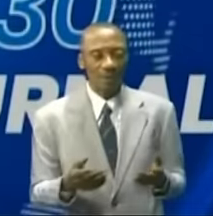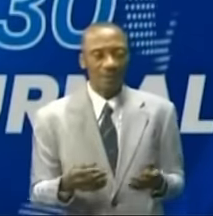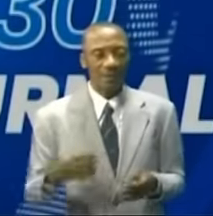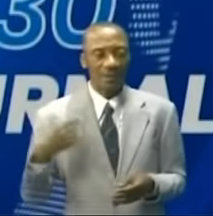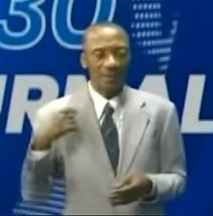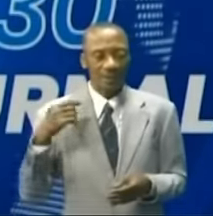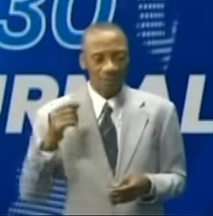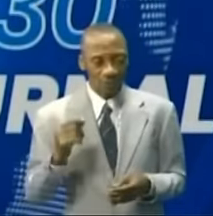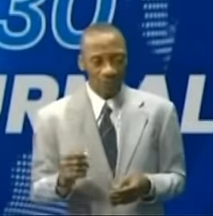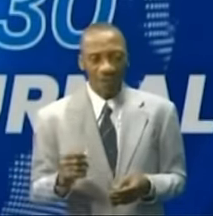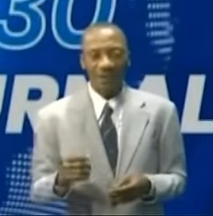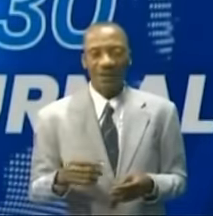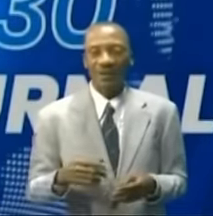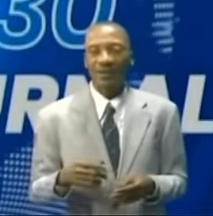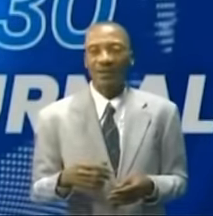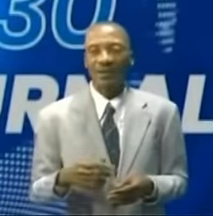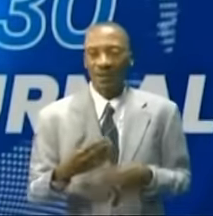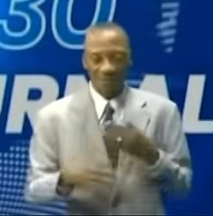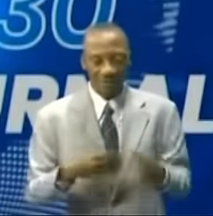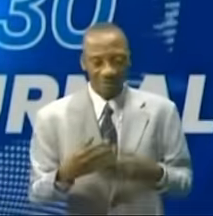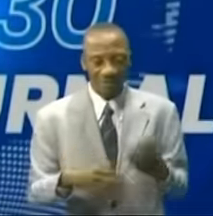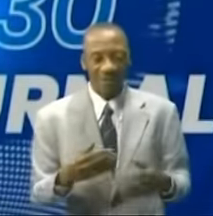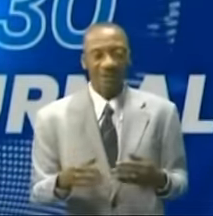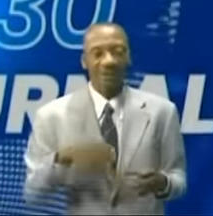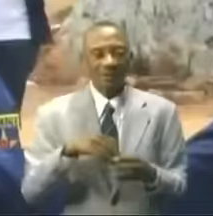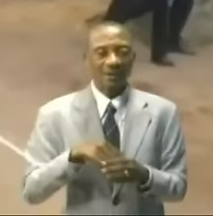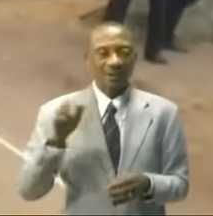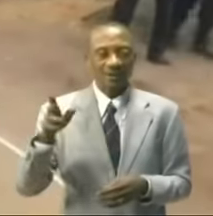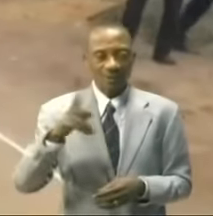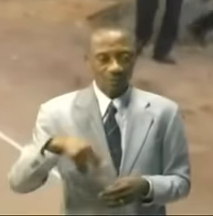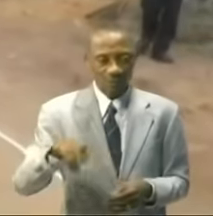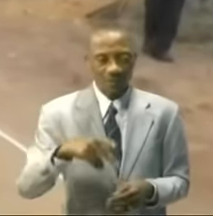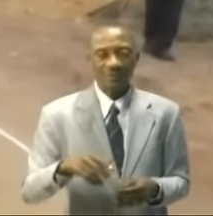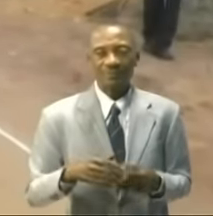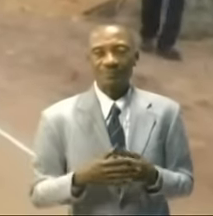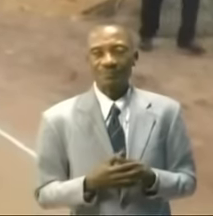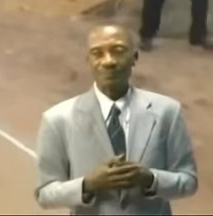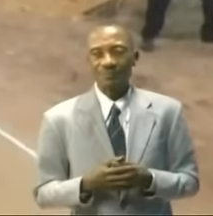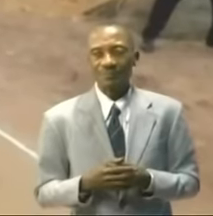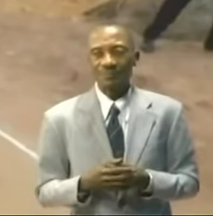les nouvelles autorités de la province. Suivez.